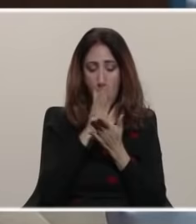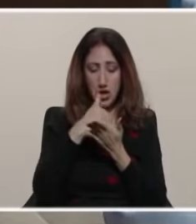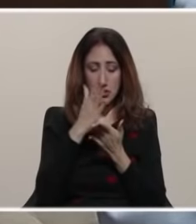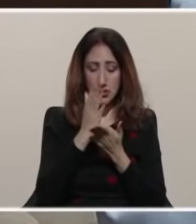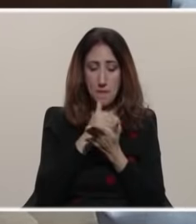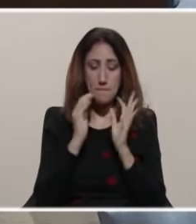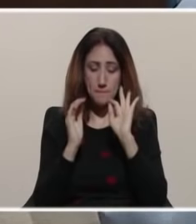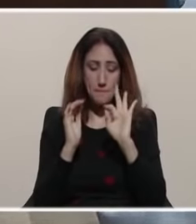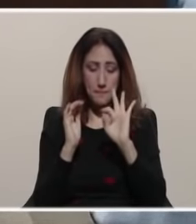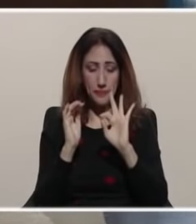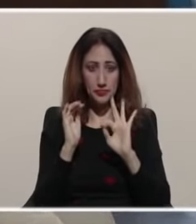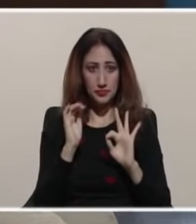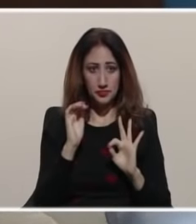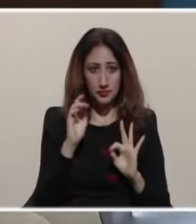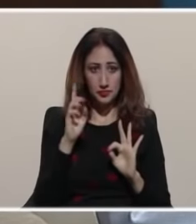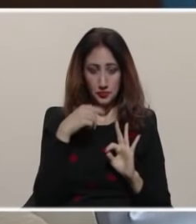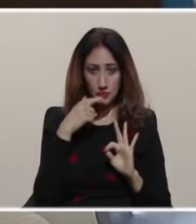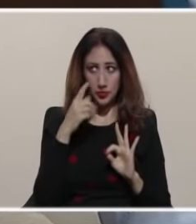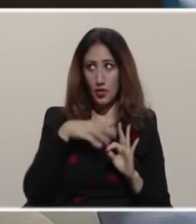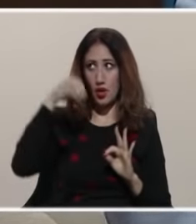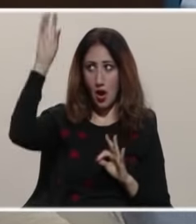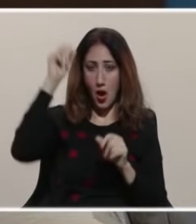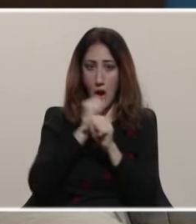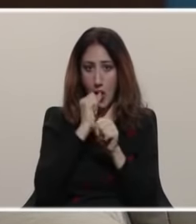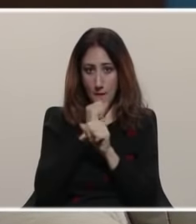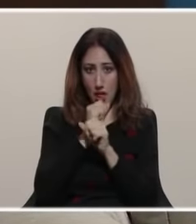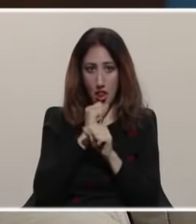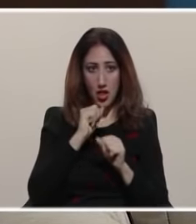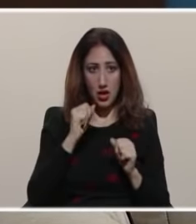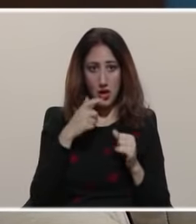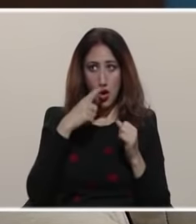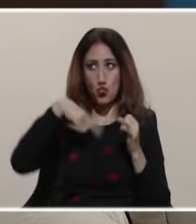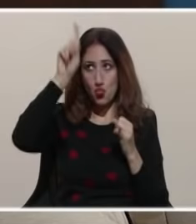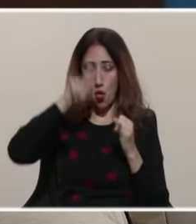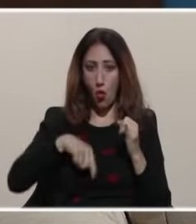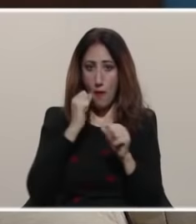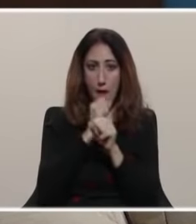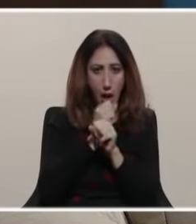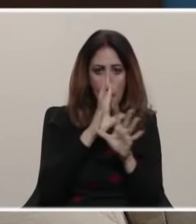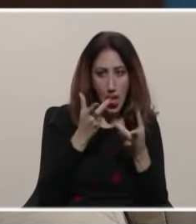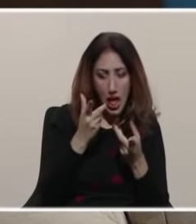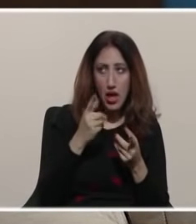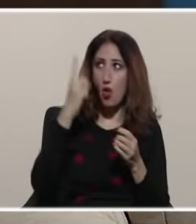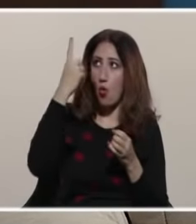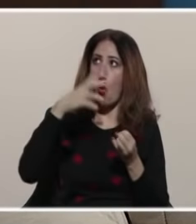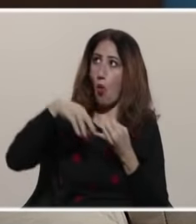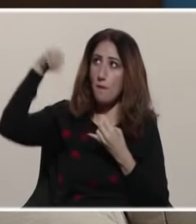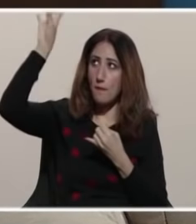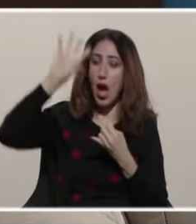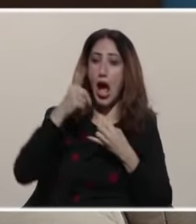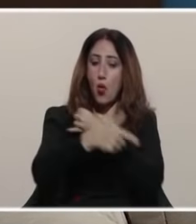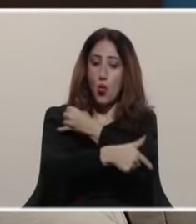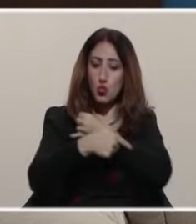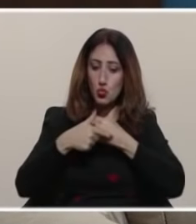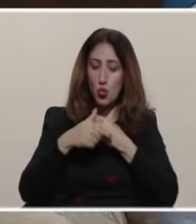ده النقطة العلمية في رفع العمل. عندي رفع يومي ورفع أسبوعي